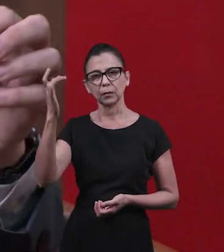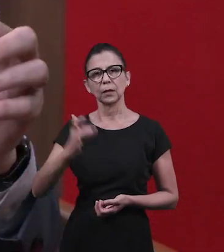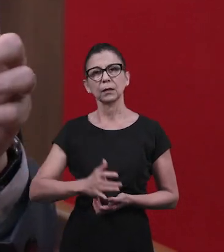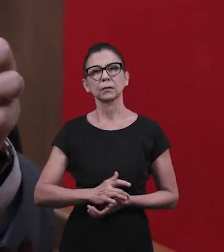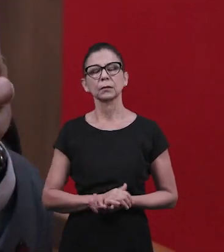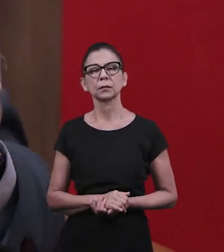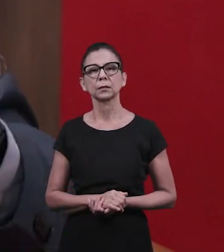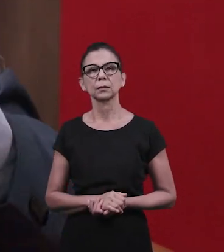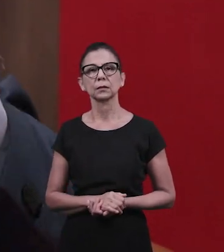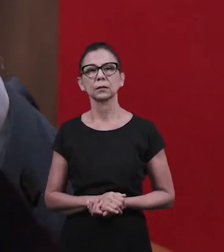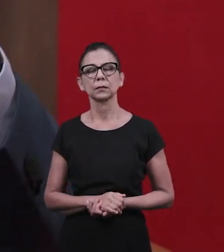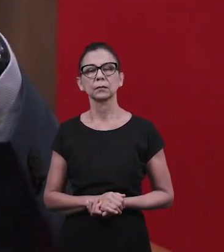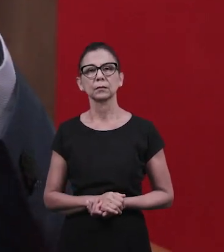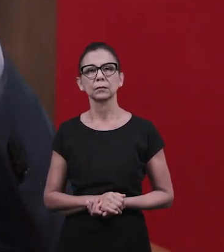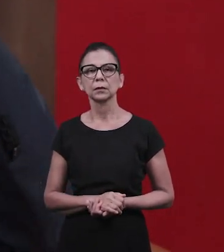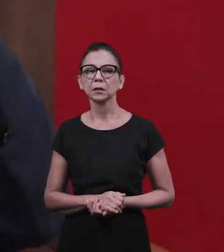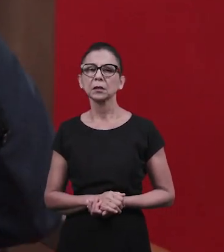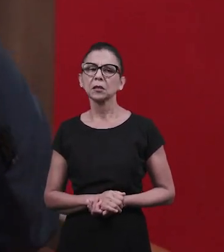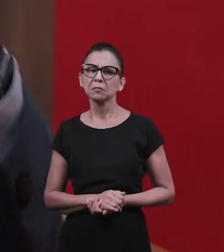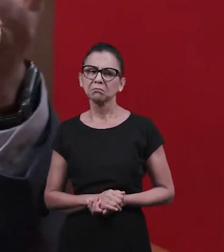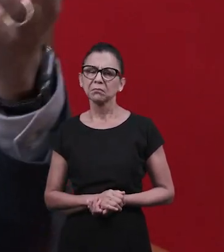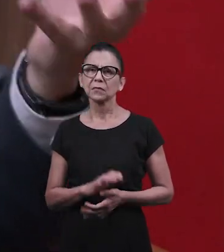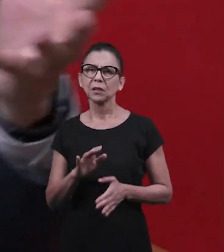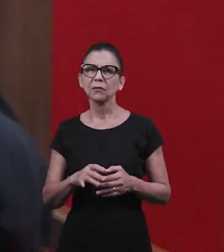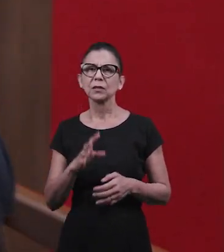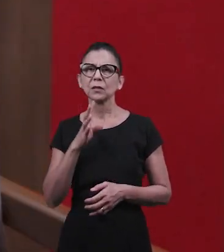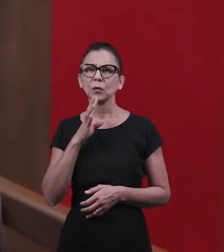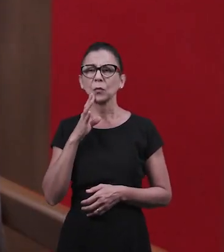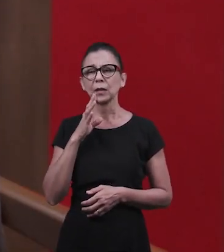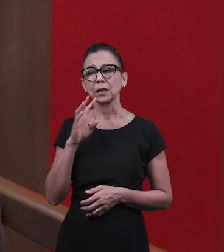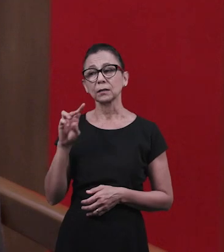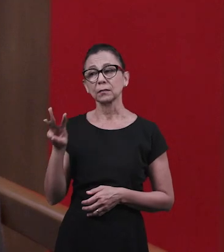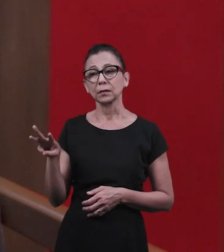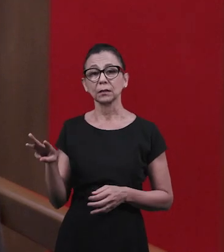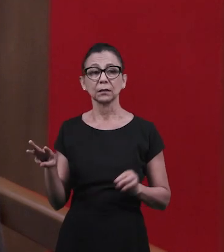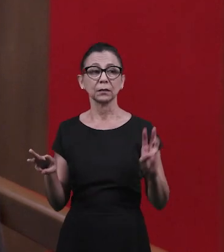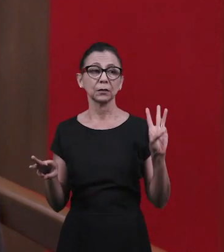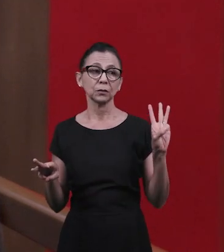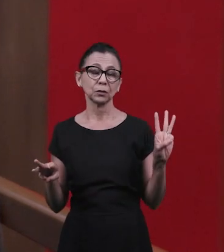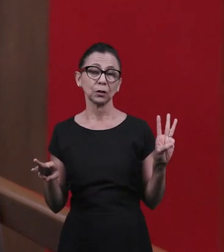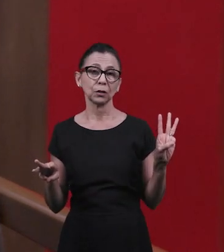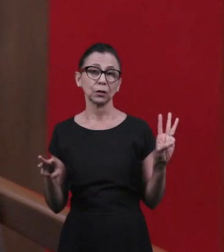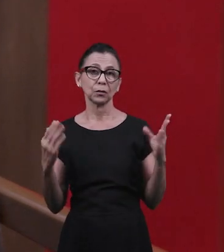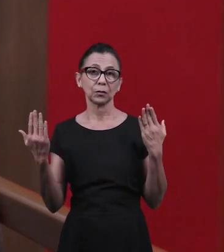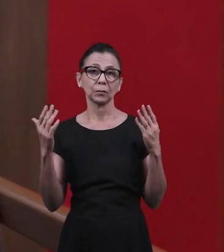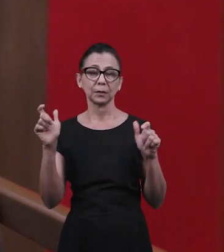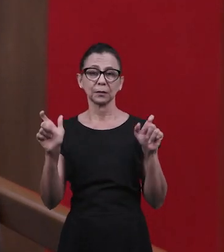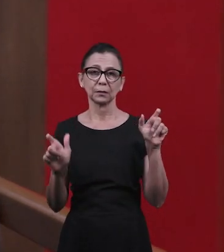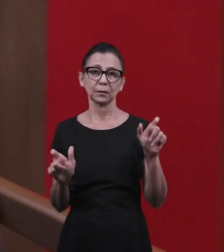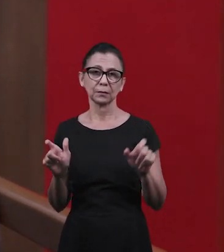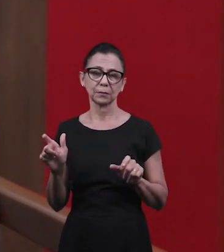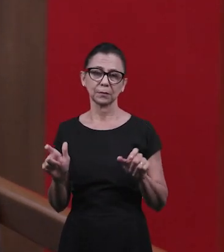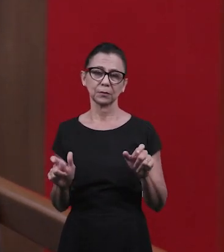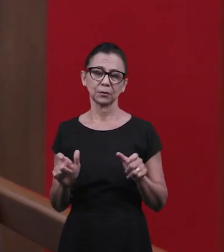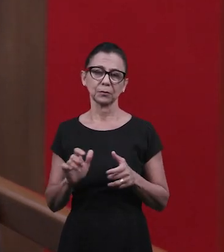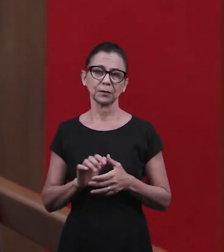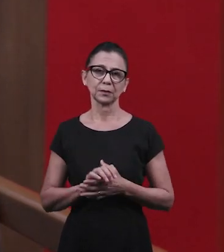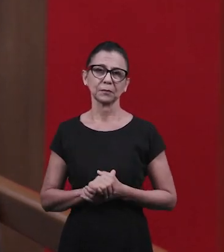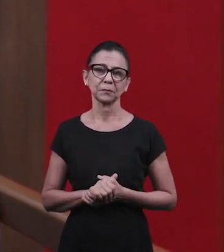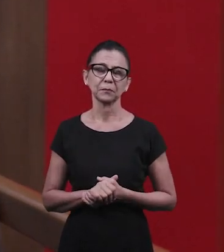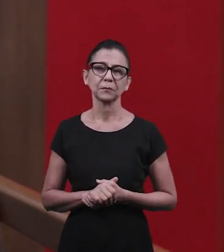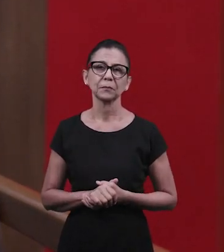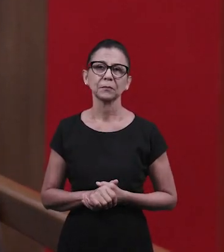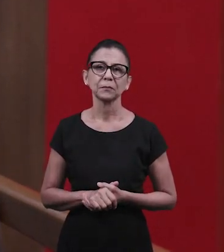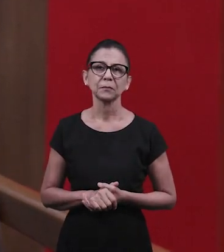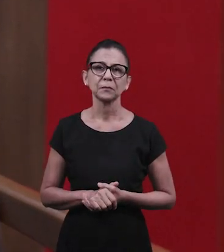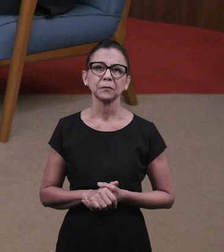l'ivraie, ou peut-être même en train de vivre comme l'ivraie. Qu'est-ce qui doit être fait devant cela, Daniel?